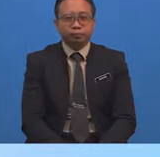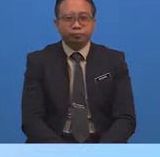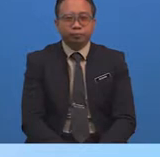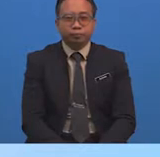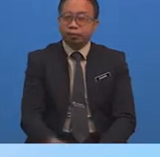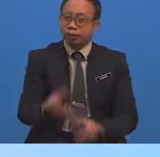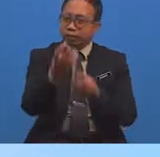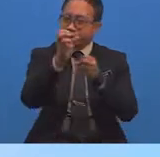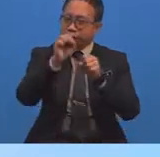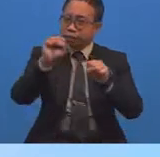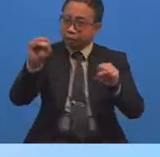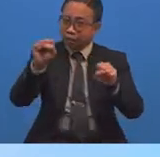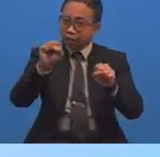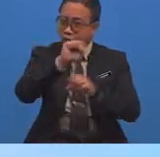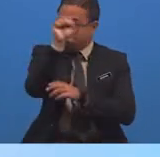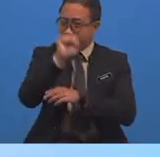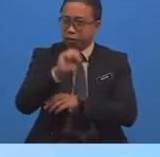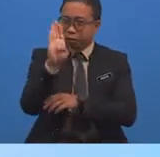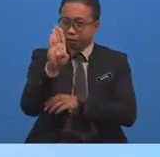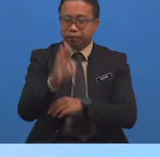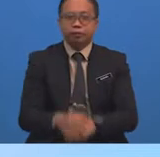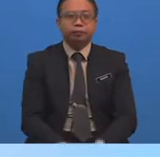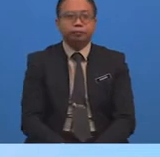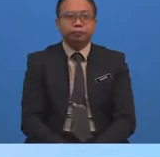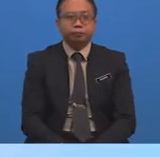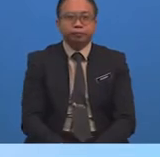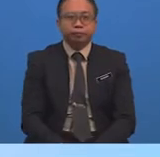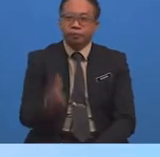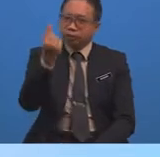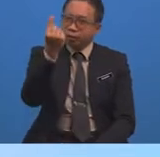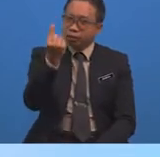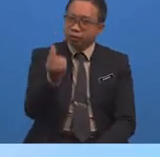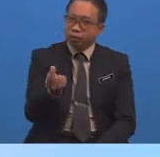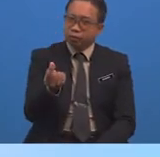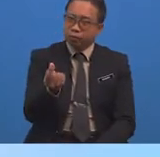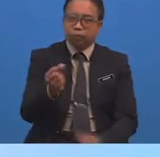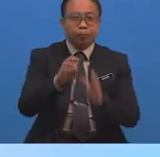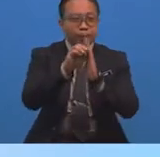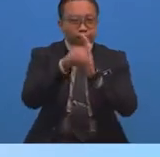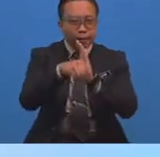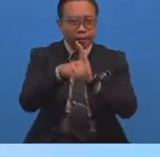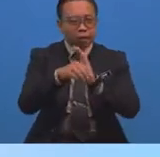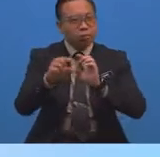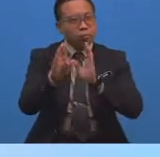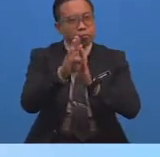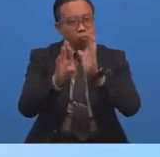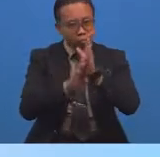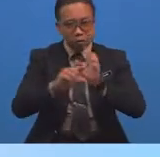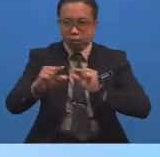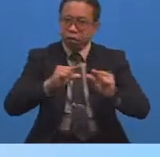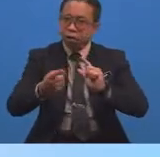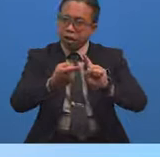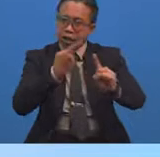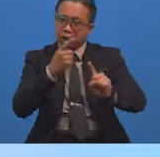kamu mau mencoba soalan lain jarum menit bergerak